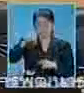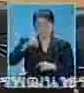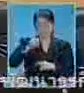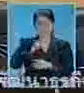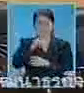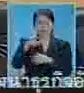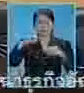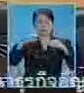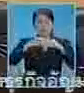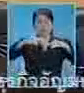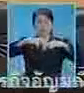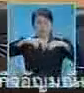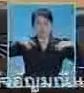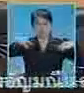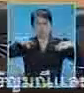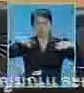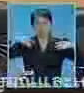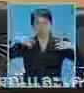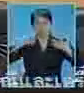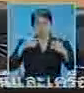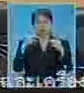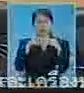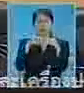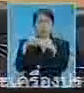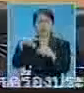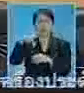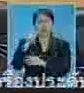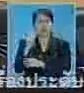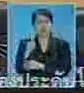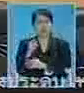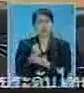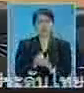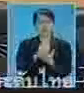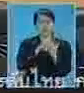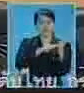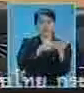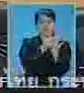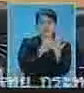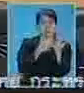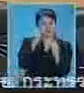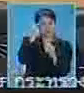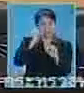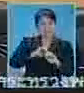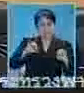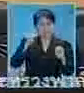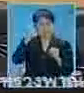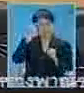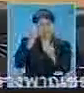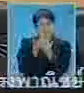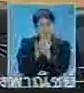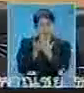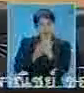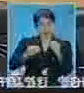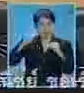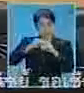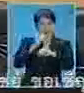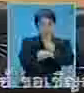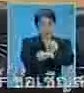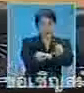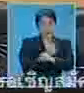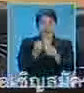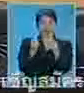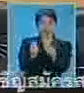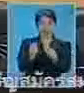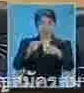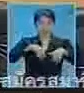ไม่มีนโยบายที่จะเพิ่มค่าแรงขั้นต่ำให้กับพี่น้องประชาชนเพราะพรรคประชาธิปัตย์พูด